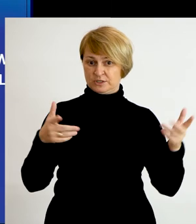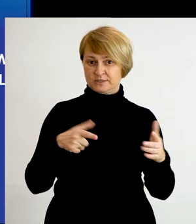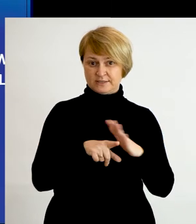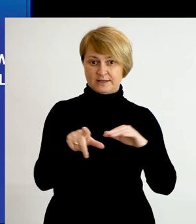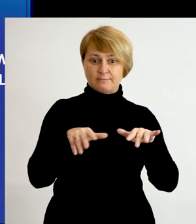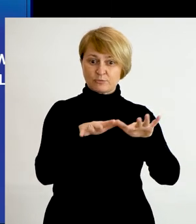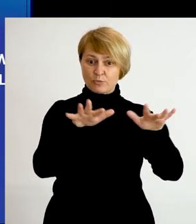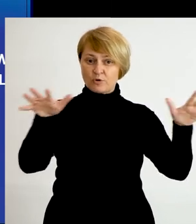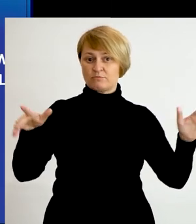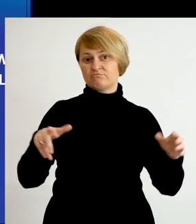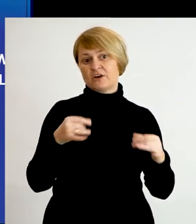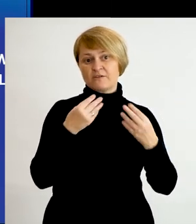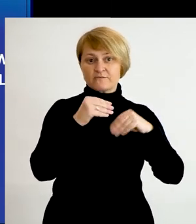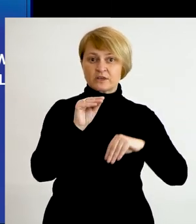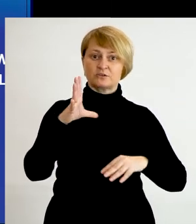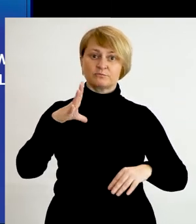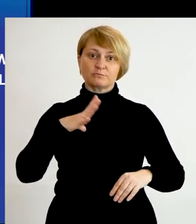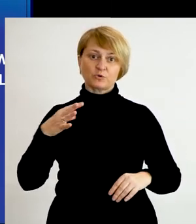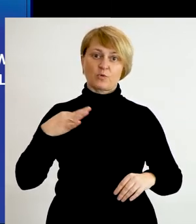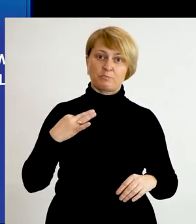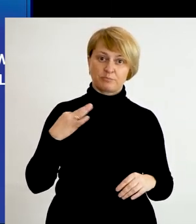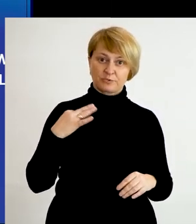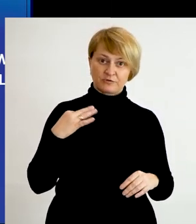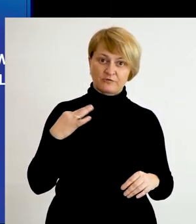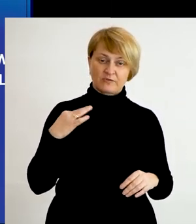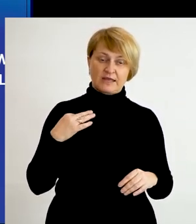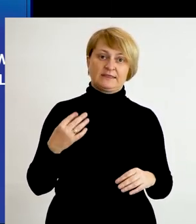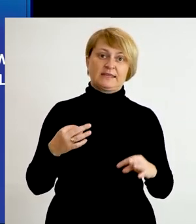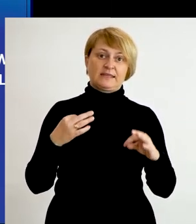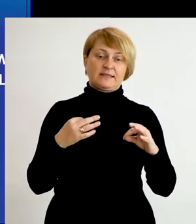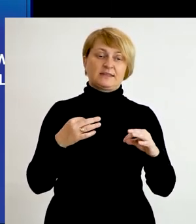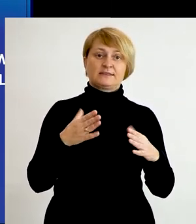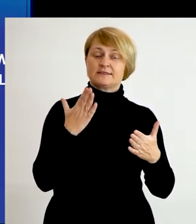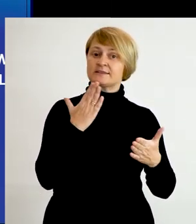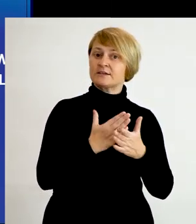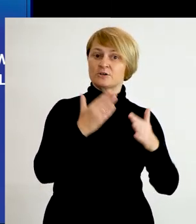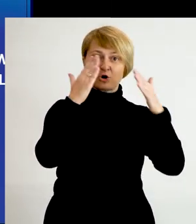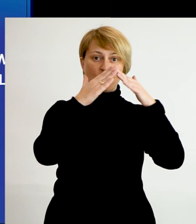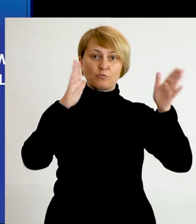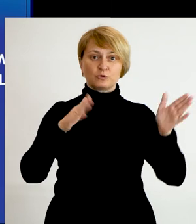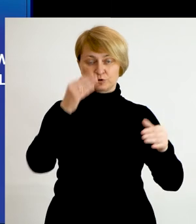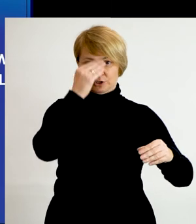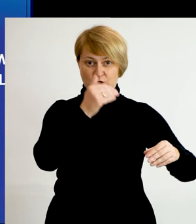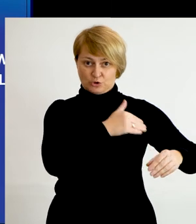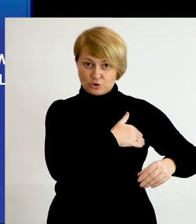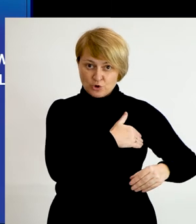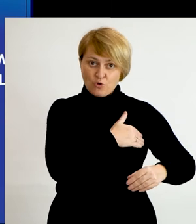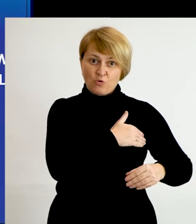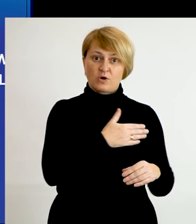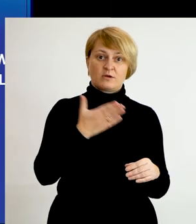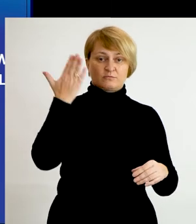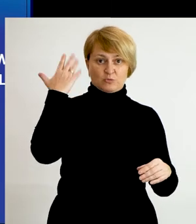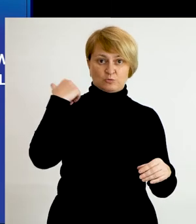charakter prywatny, poza w zasadzie budynkiem szkoły, który w ostatnich latach również był